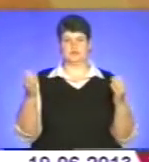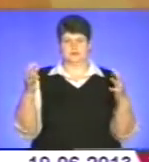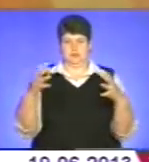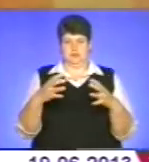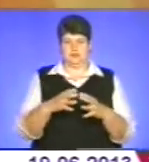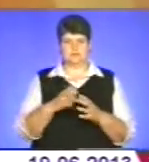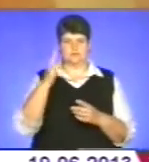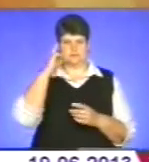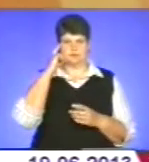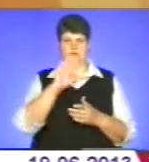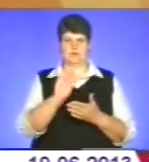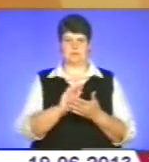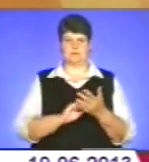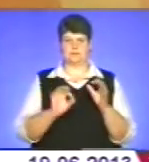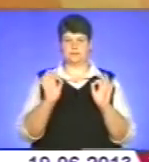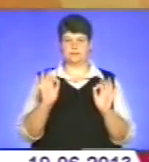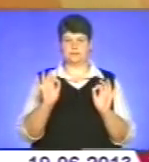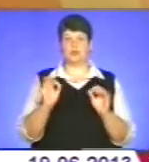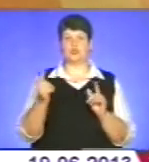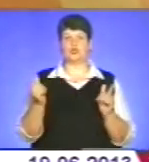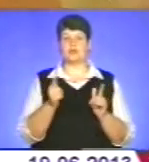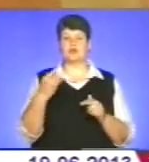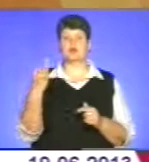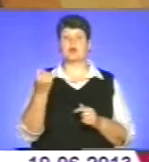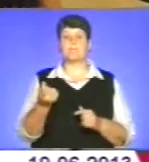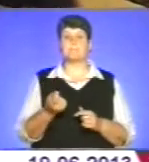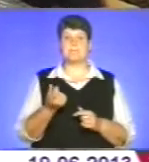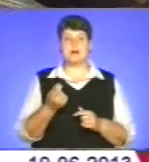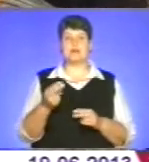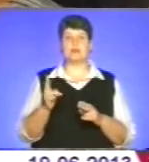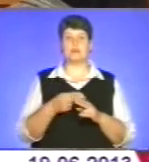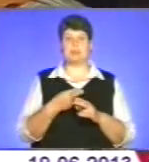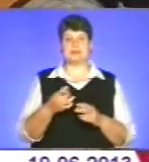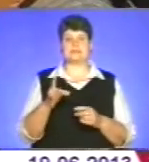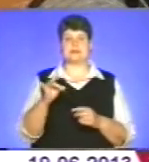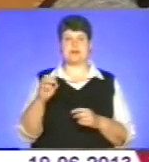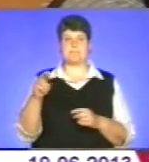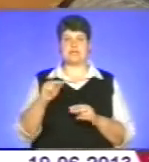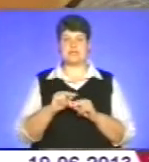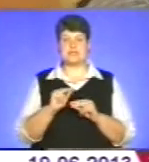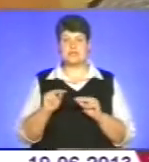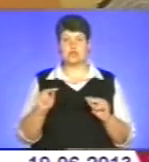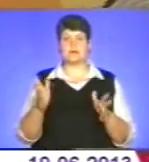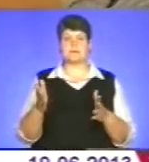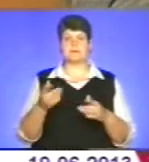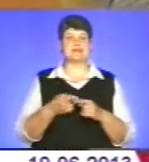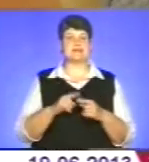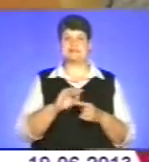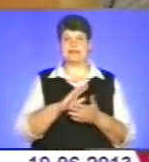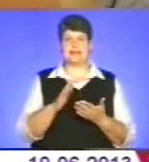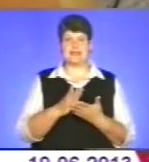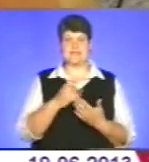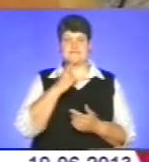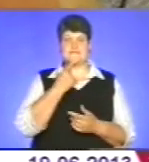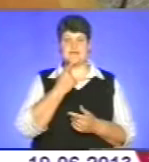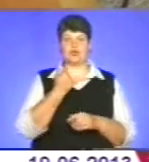все добре напишу. Історію я готувала сама. Тобто без репетитора, це не є так важко.